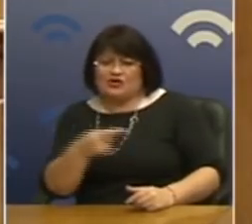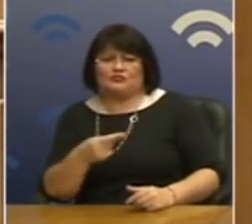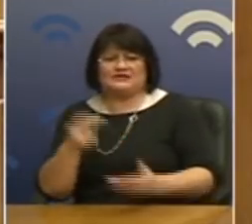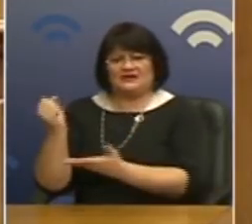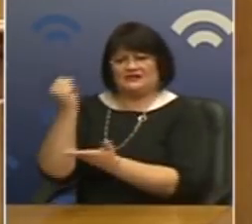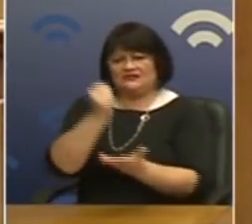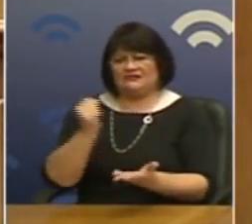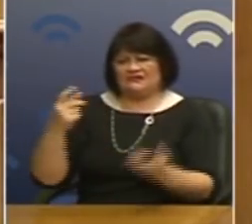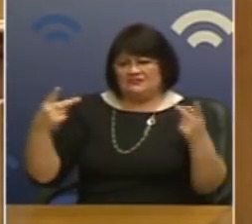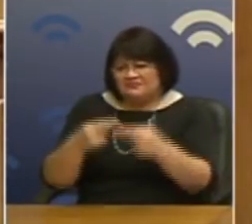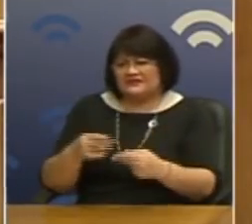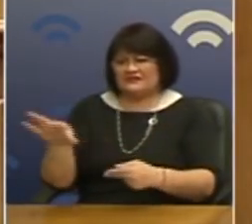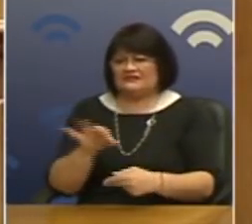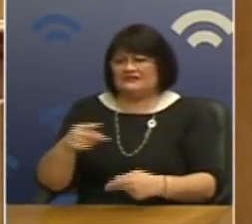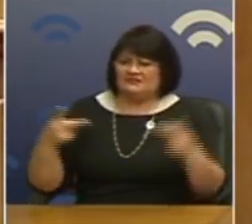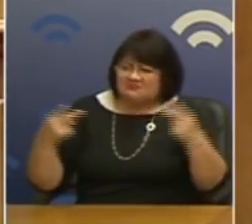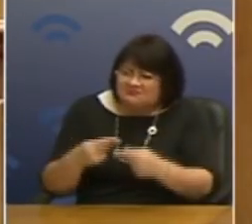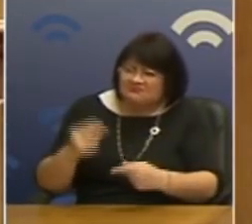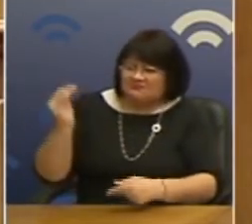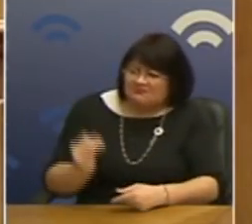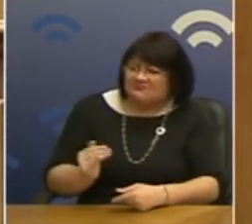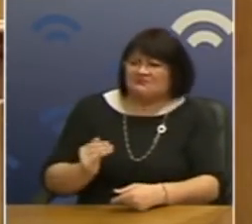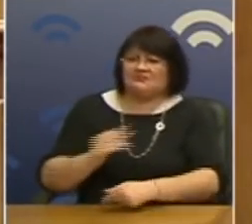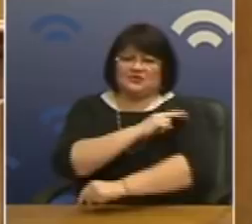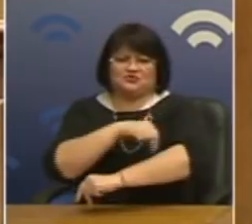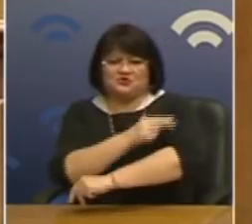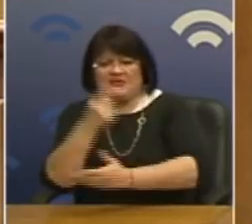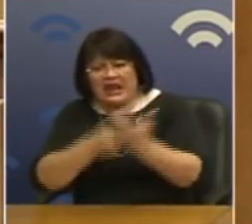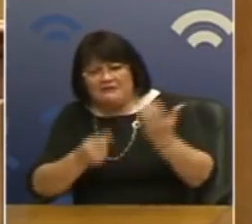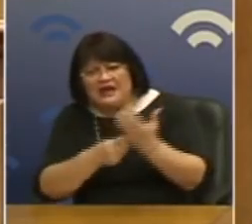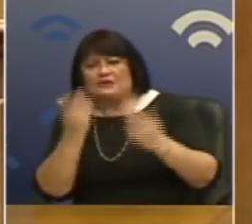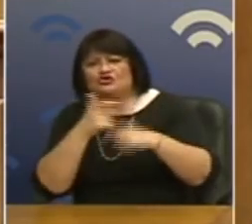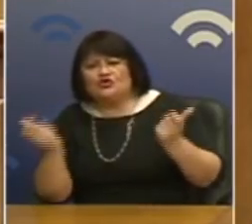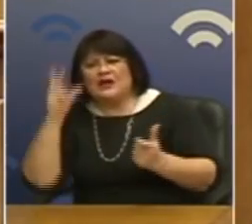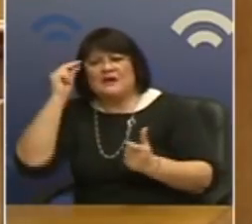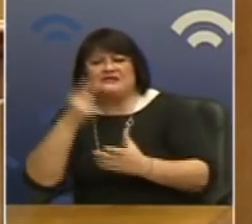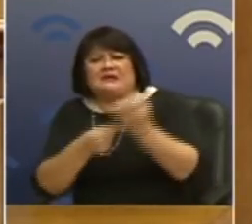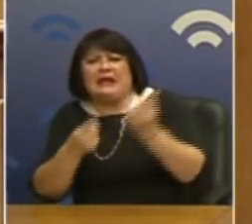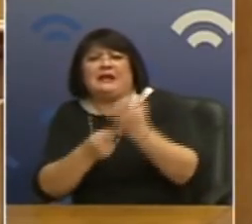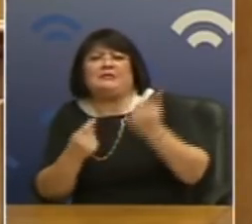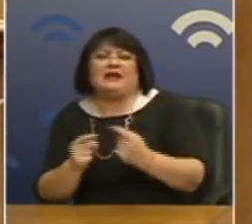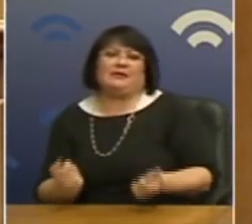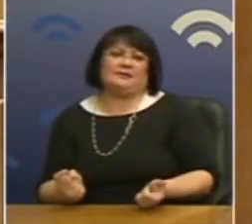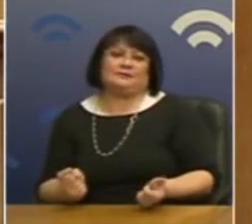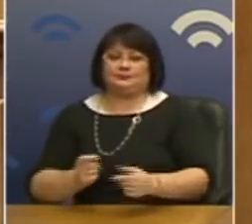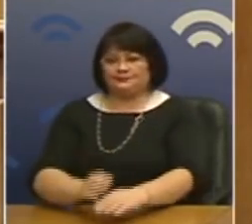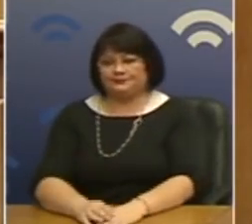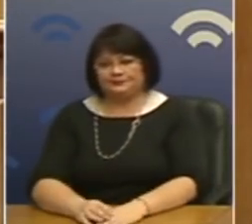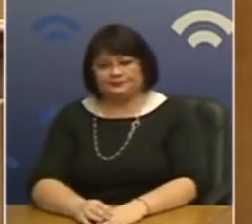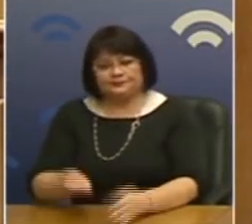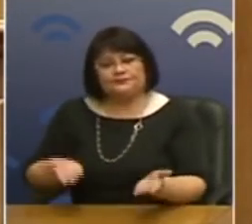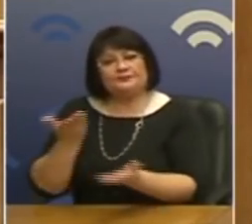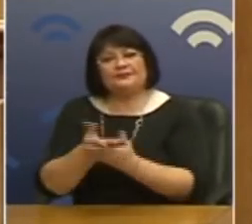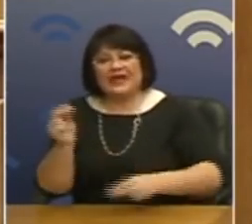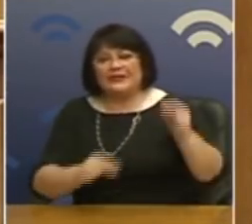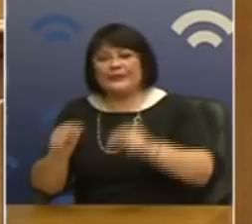την υποστελέχωση, τις ελλείψεις στα νοσοκομεία, στα σχολεία, στα πανεπιστήμια. Η δε πρόταση για τα